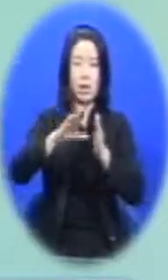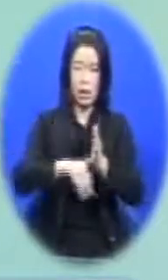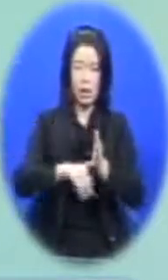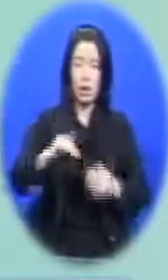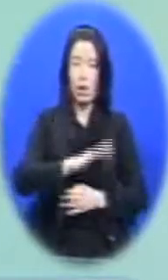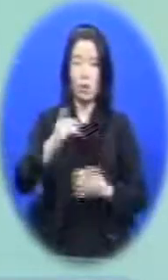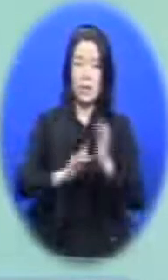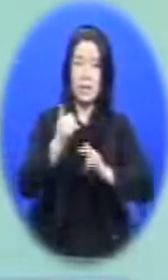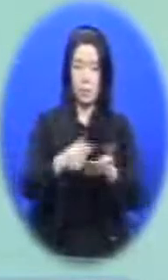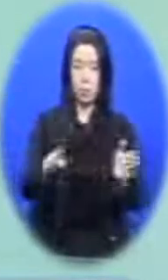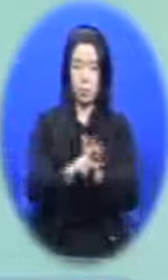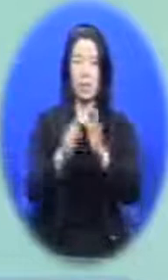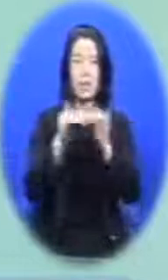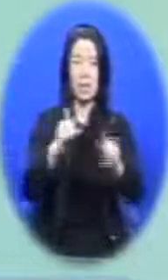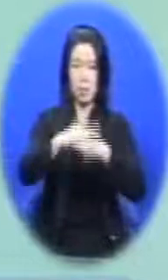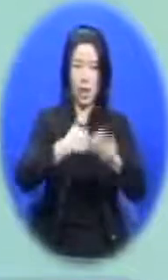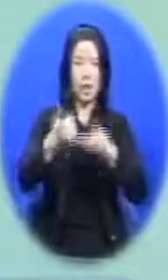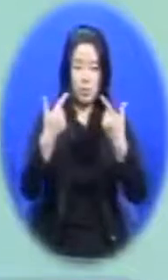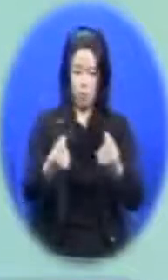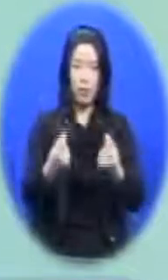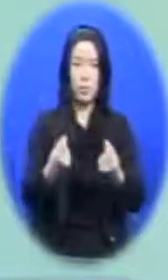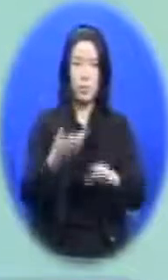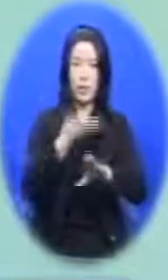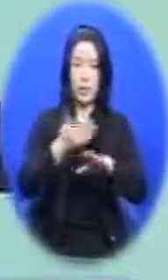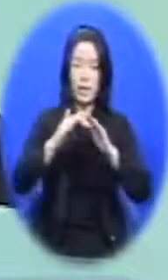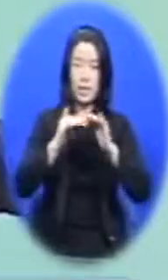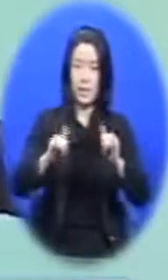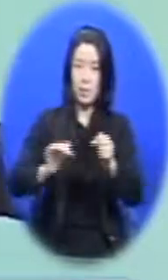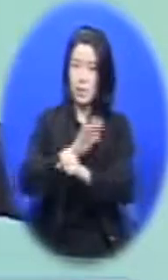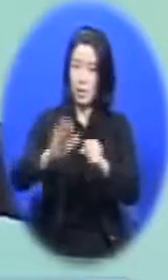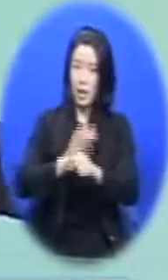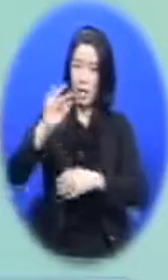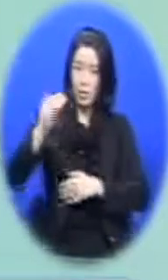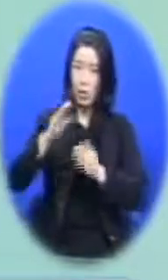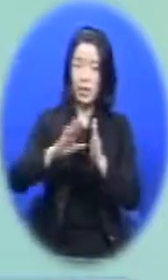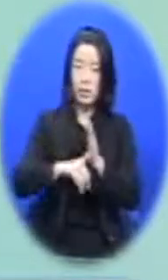우리 예수 믿는 사람들이 하나님처럼 다른 사람을 사랑하게